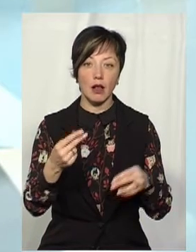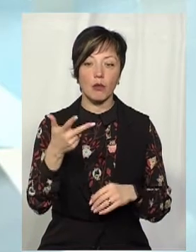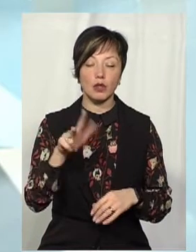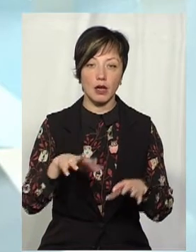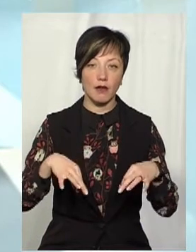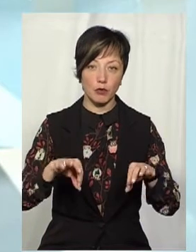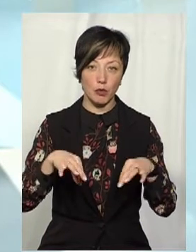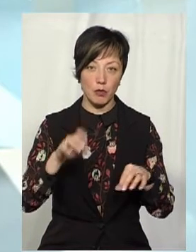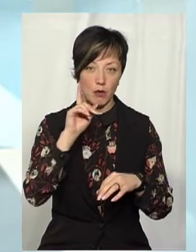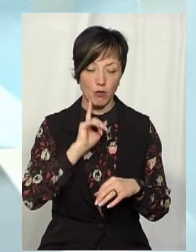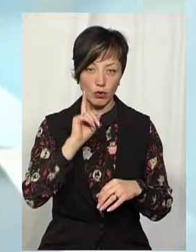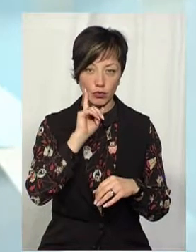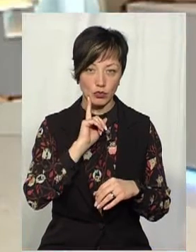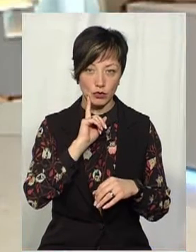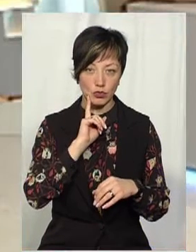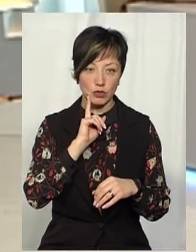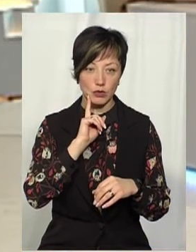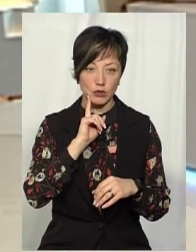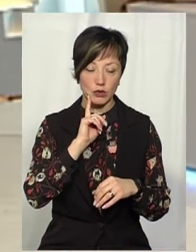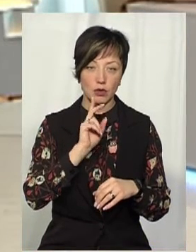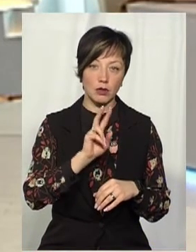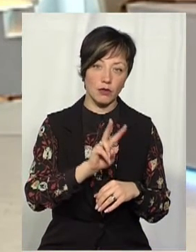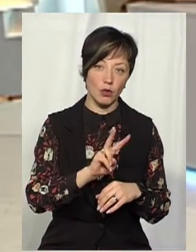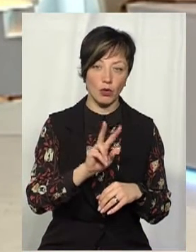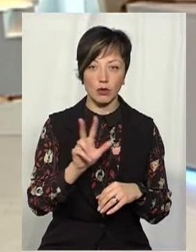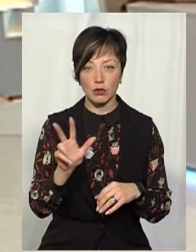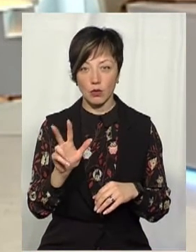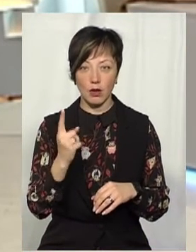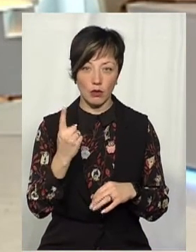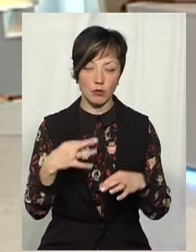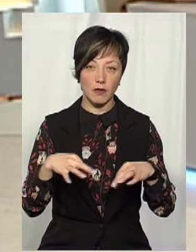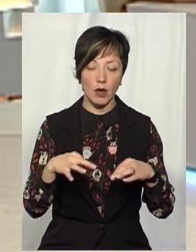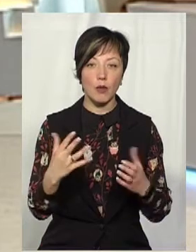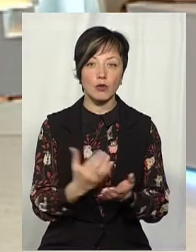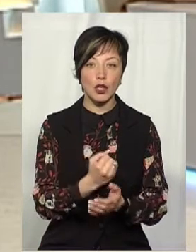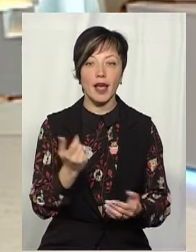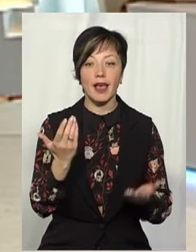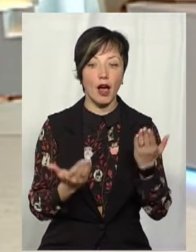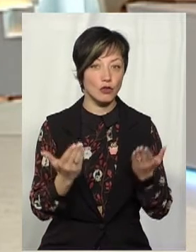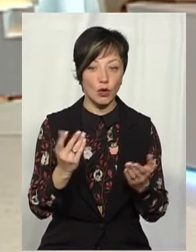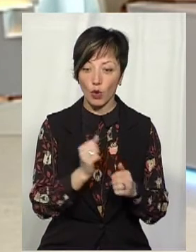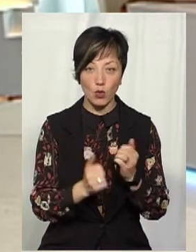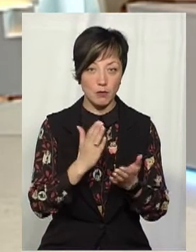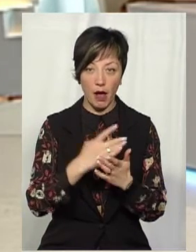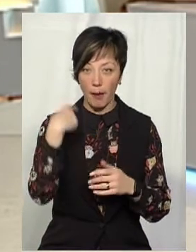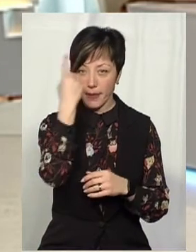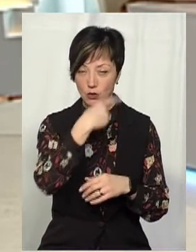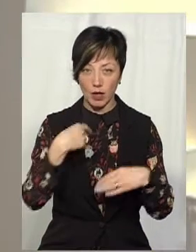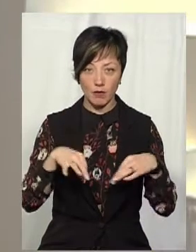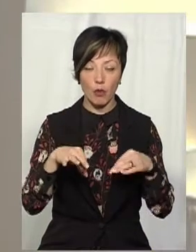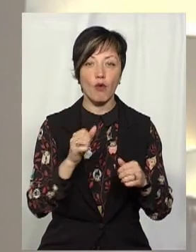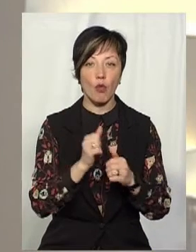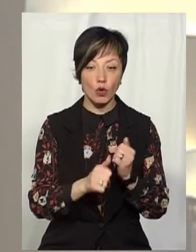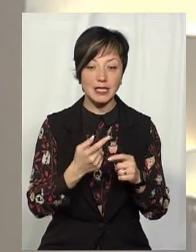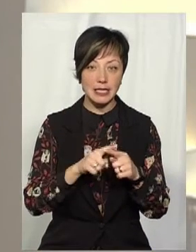3 автомобіля, поки що. Тобто двоє-троє будуть... На одному, так. Але виходить, що якщо не кожен має персональний, то